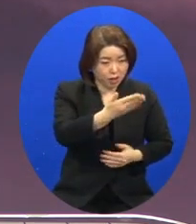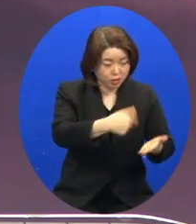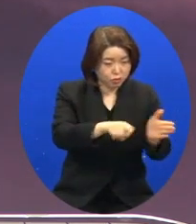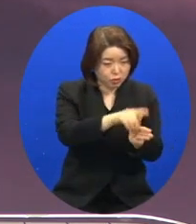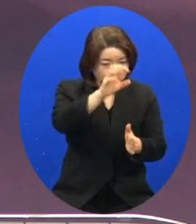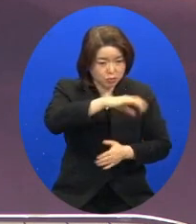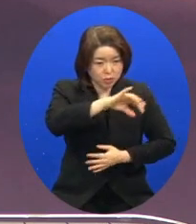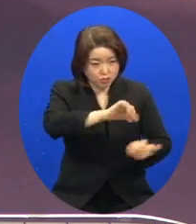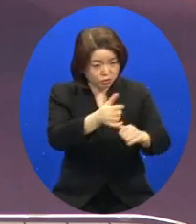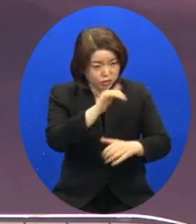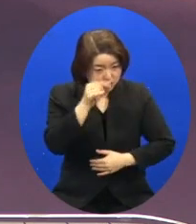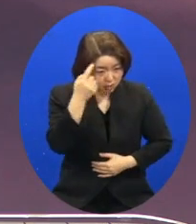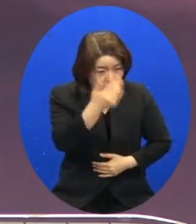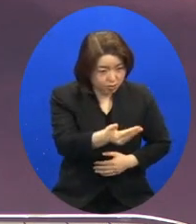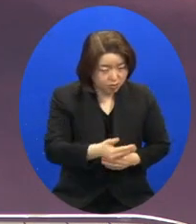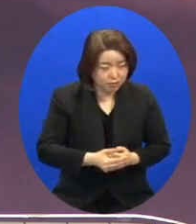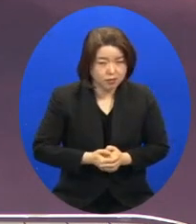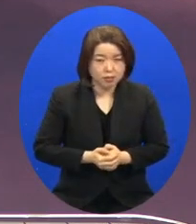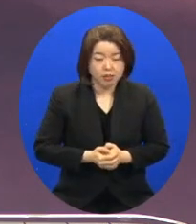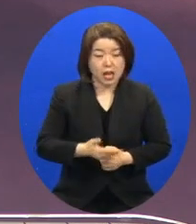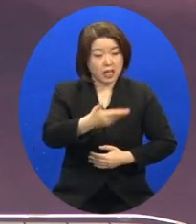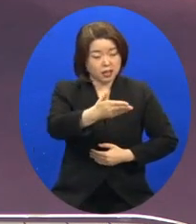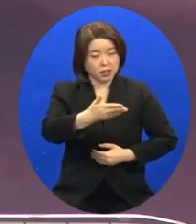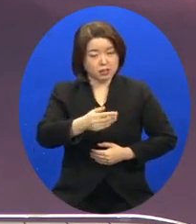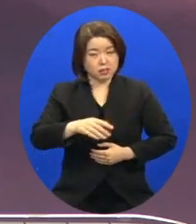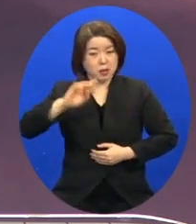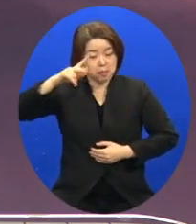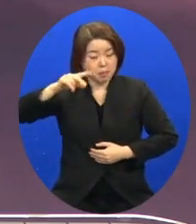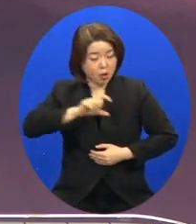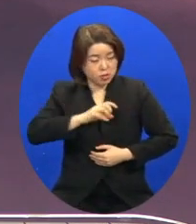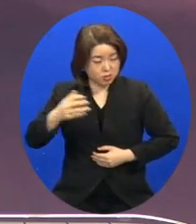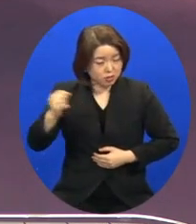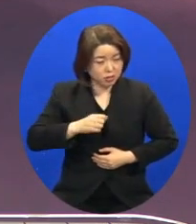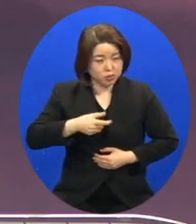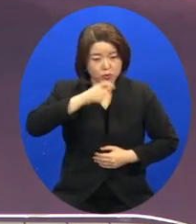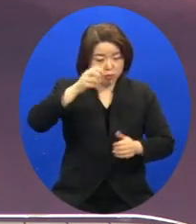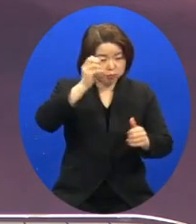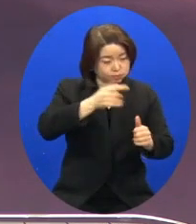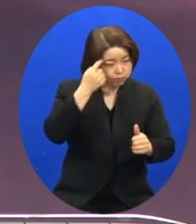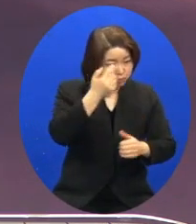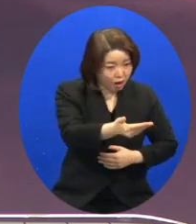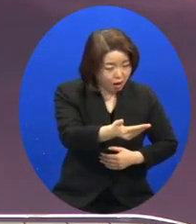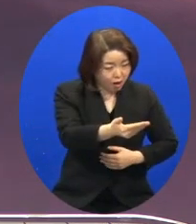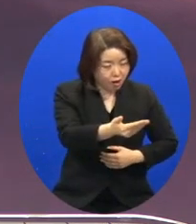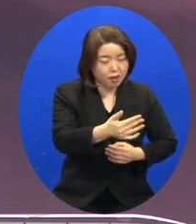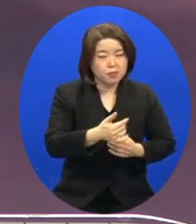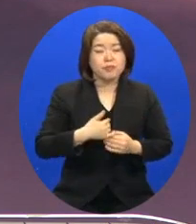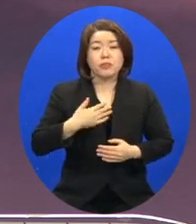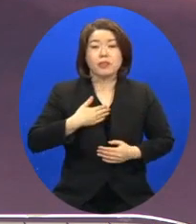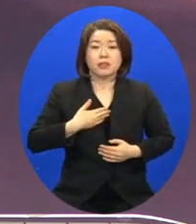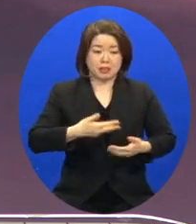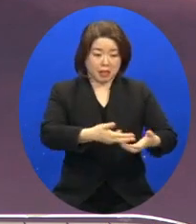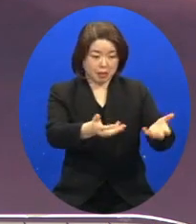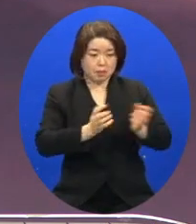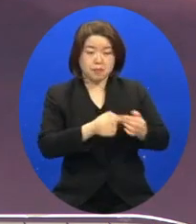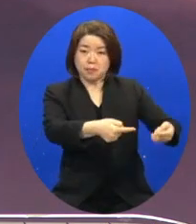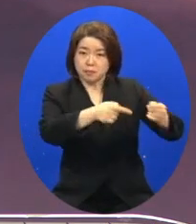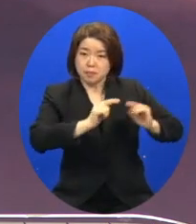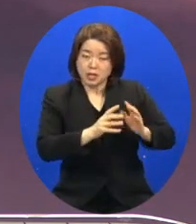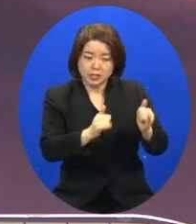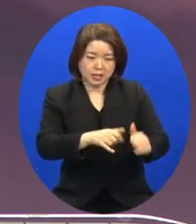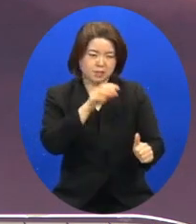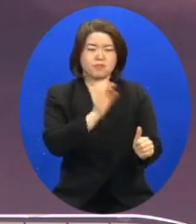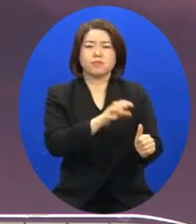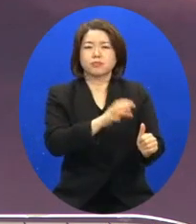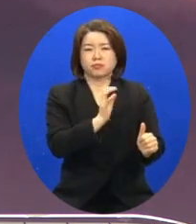죽었습니까? 당신이 바울의 이름으로 세례를 받았습니까? 자기 편의 사람에게 꾸짖는